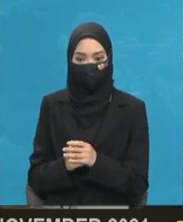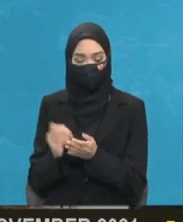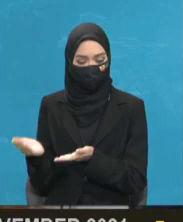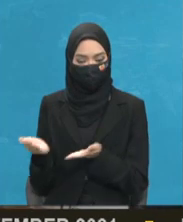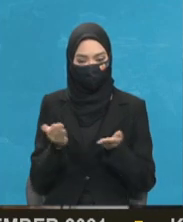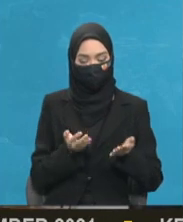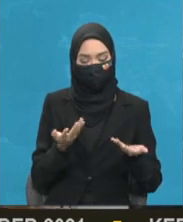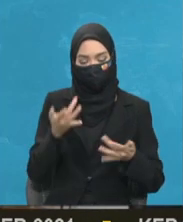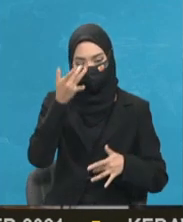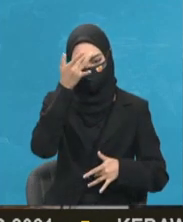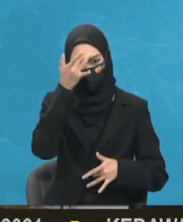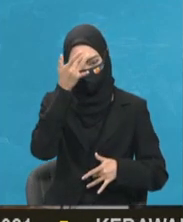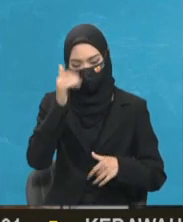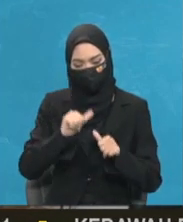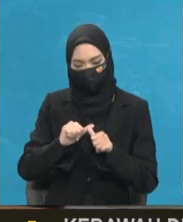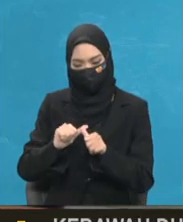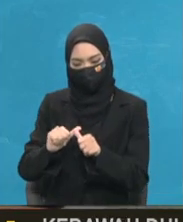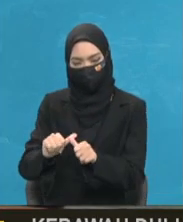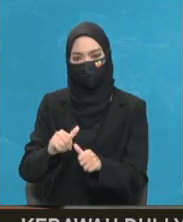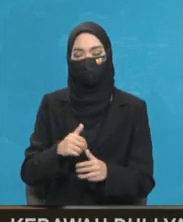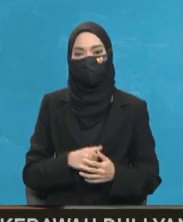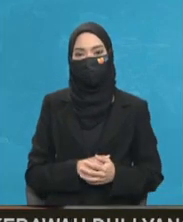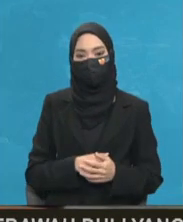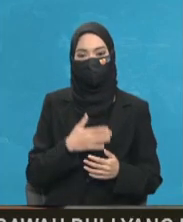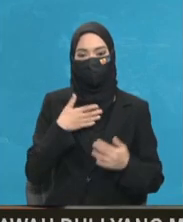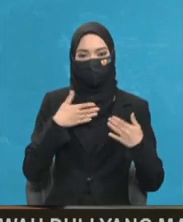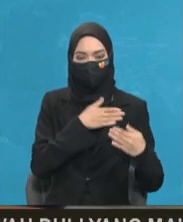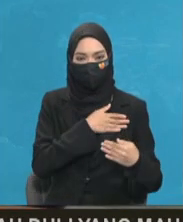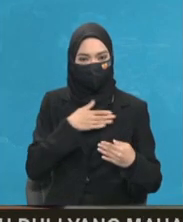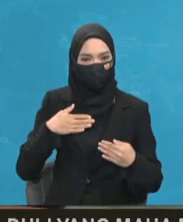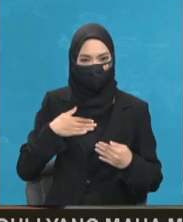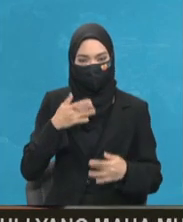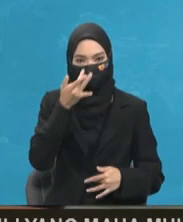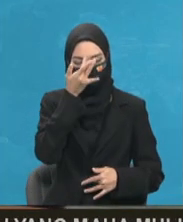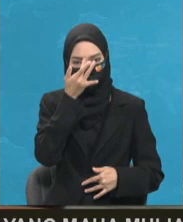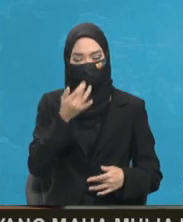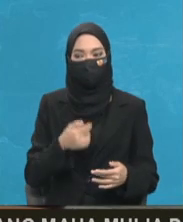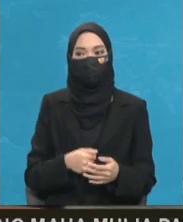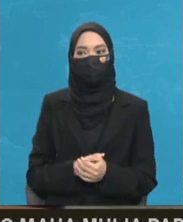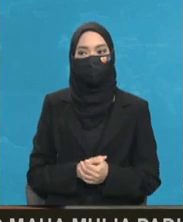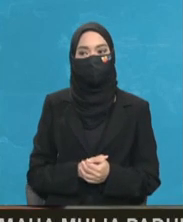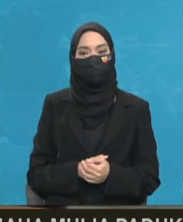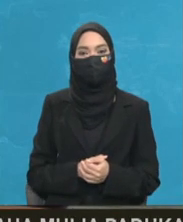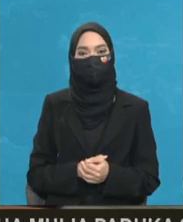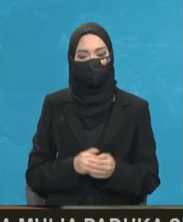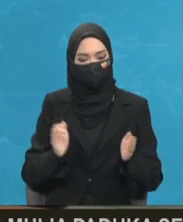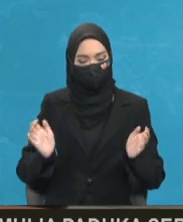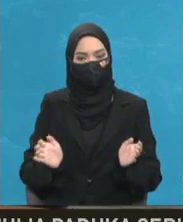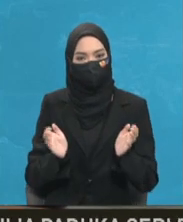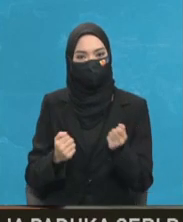berpanjangan pesawat nafas ketika ada untuk membantu meskipun sakit dan Joe petugas dari segi moral dan